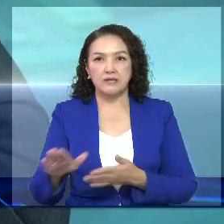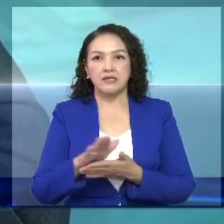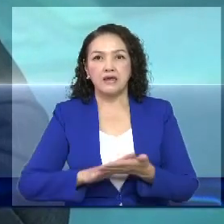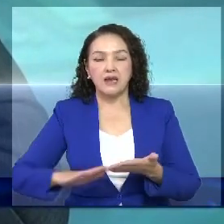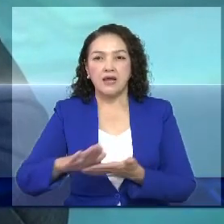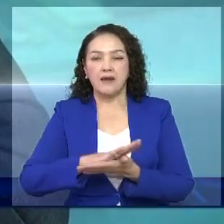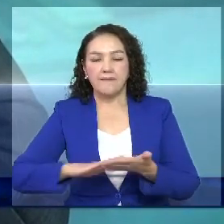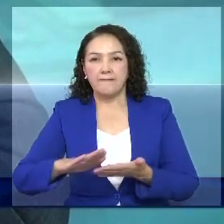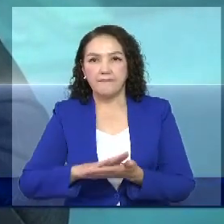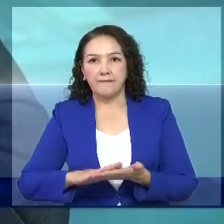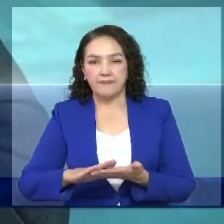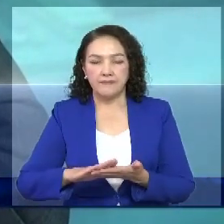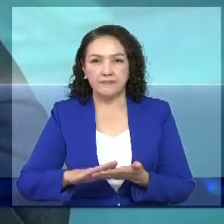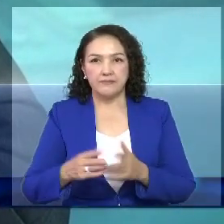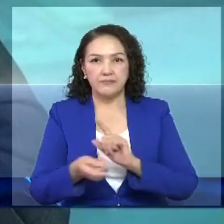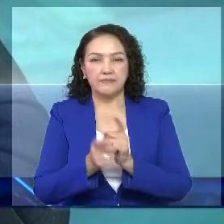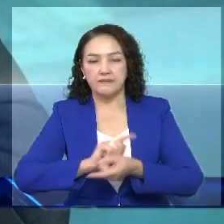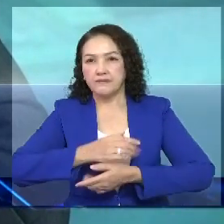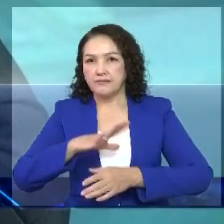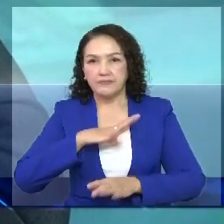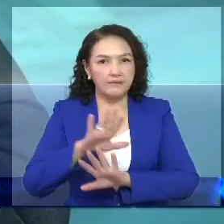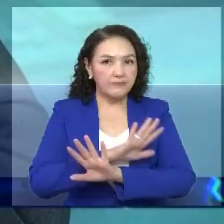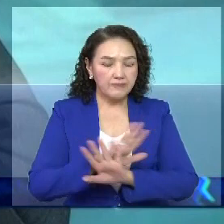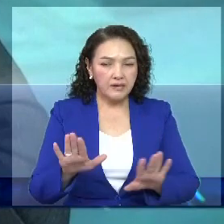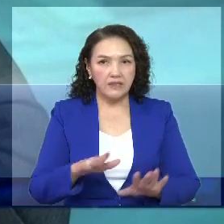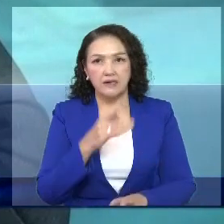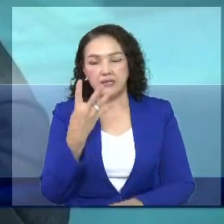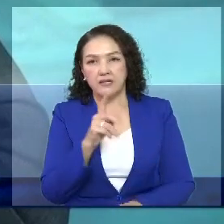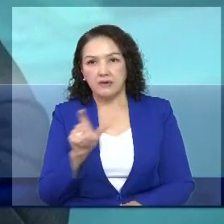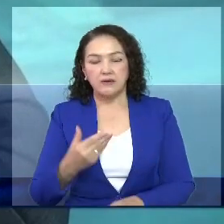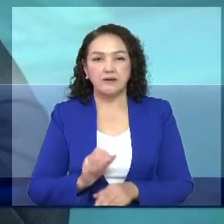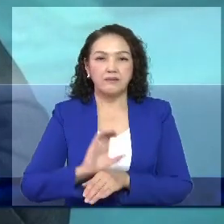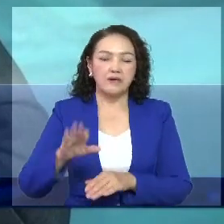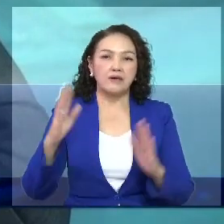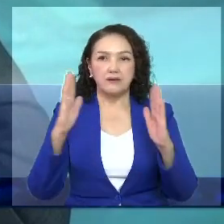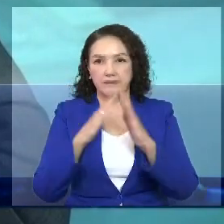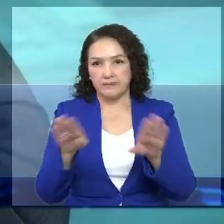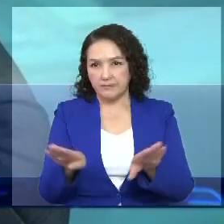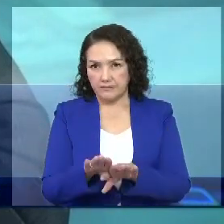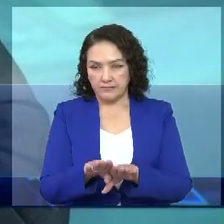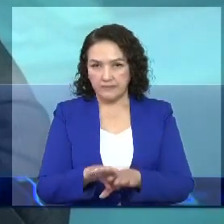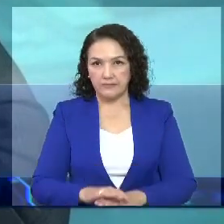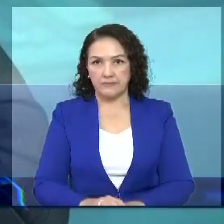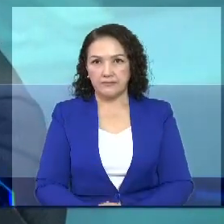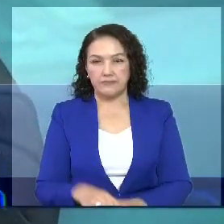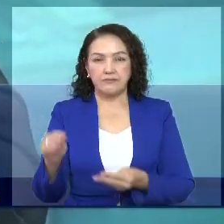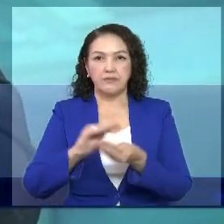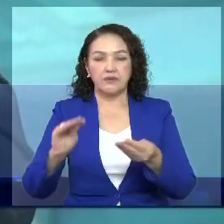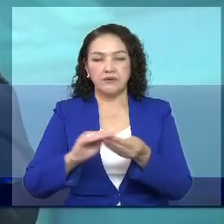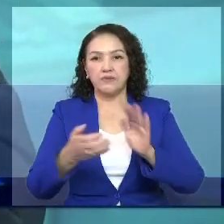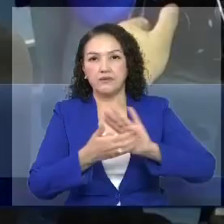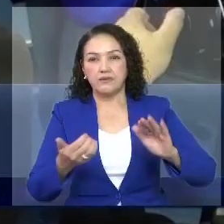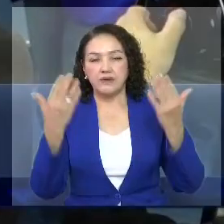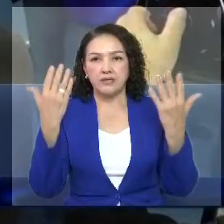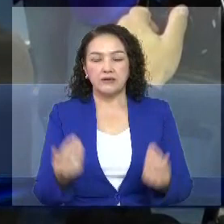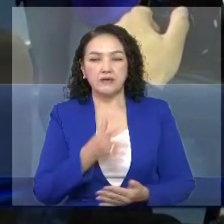связи с тем, что никаких изменений не было, остальные 4 пациентов были отпущены домой также. Повторных вызовов на